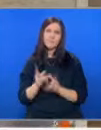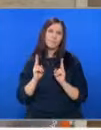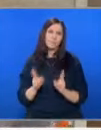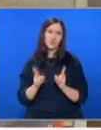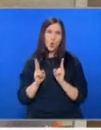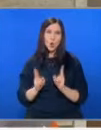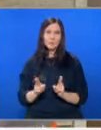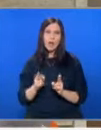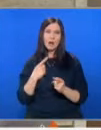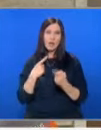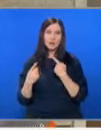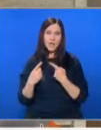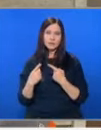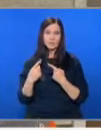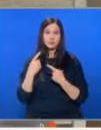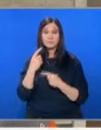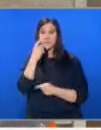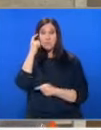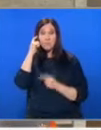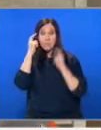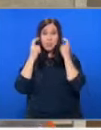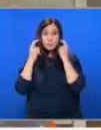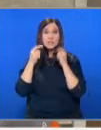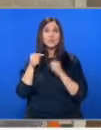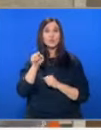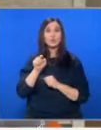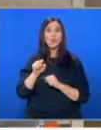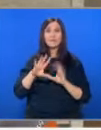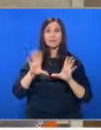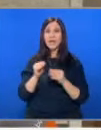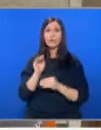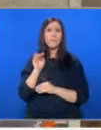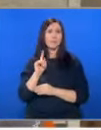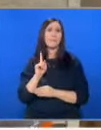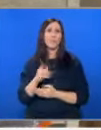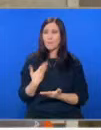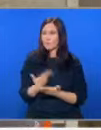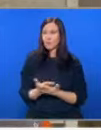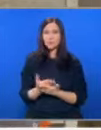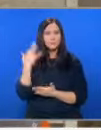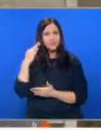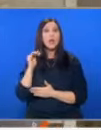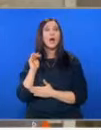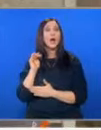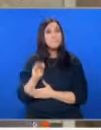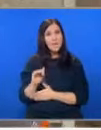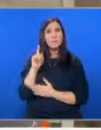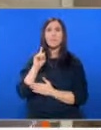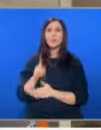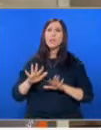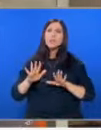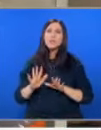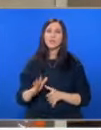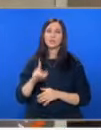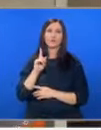нормален разговор да се помисли и тогава заедно бихме могли да предложиме на президента, бихме могли нещо,